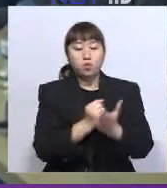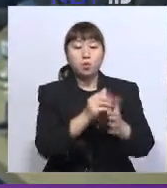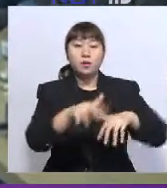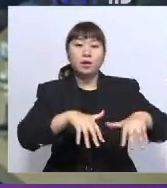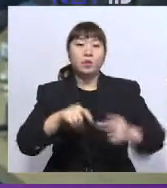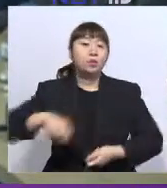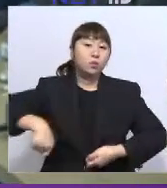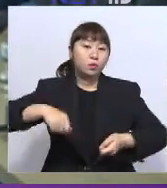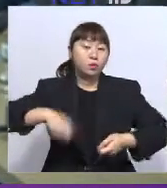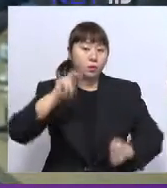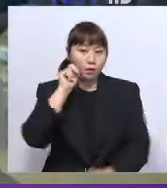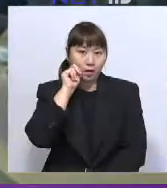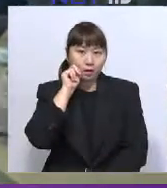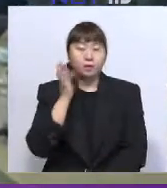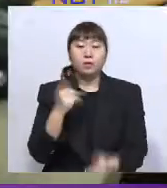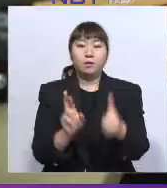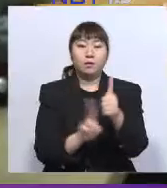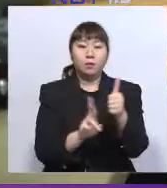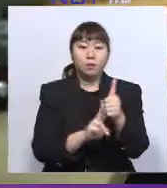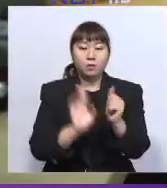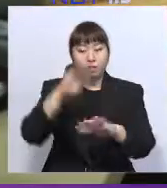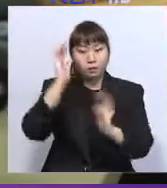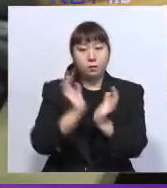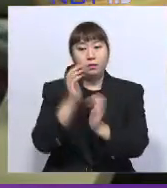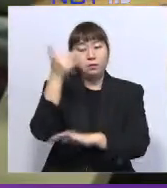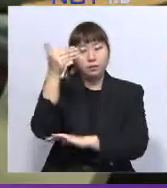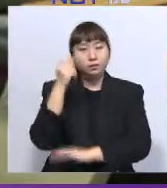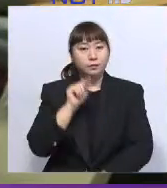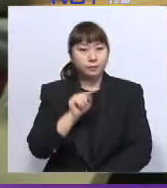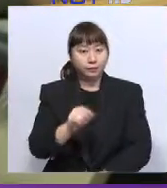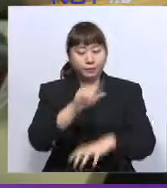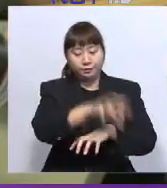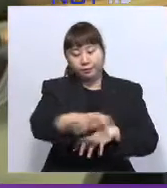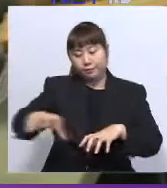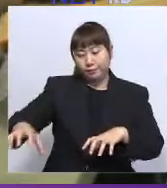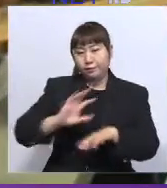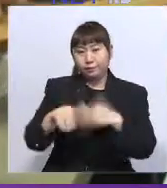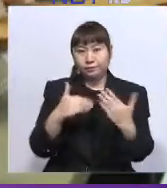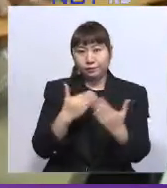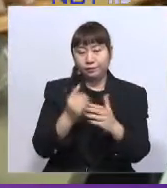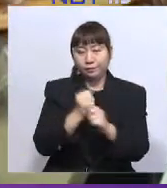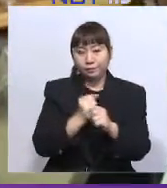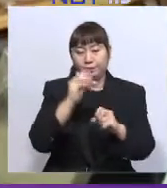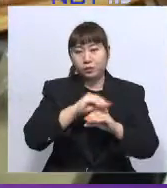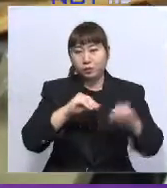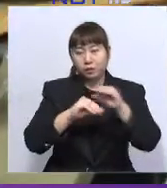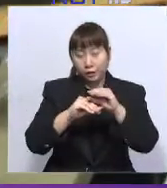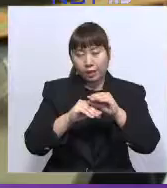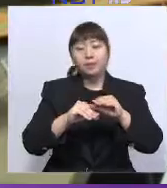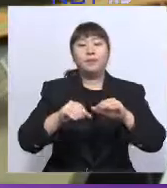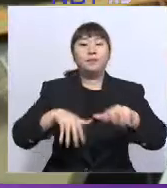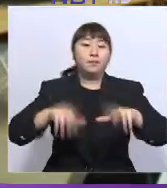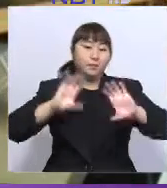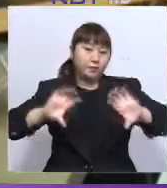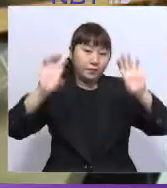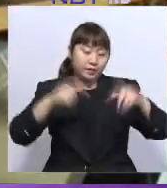ช่วงสงกรานต์นี้ค่ะทางรองผู้บัญชาการตำรวจแห่งชาติสั่งการให้ทุกหน่วยงานดำเนินโครงการประชารัฐร่วมใจดูแลความป